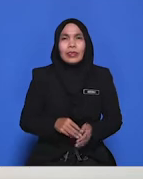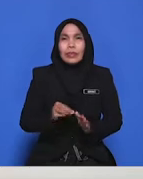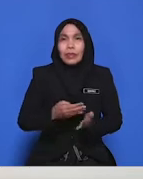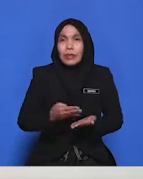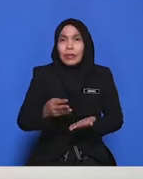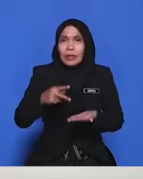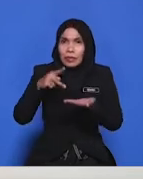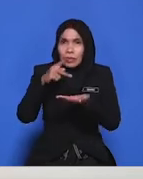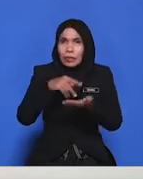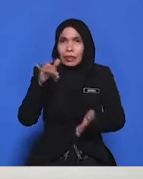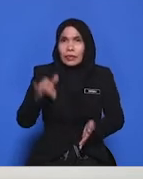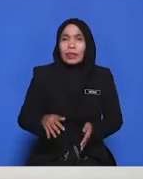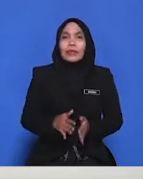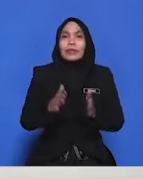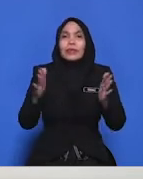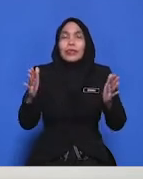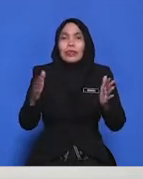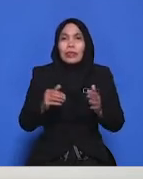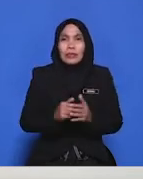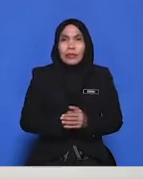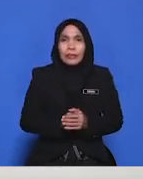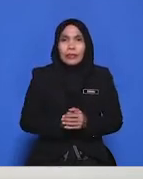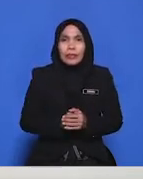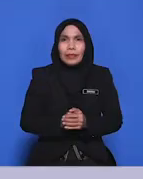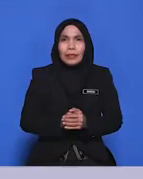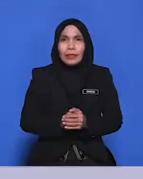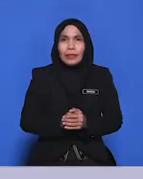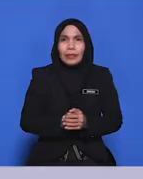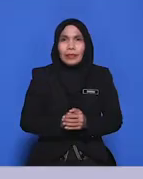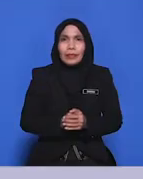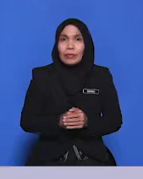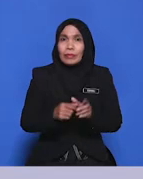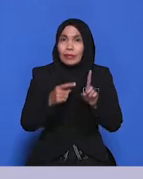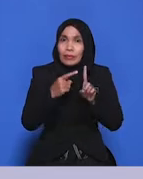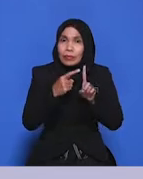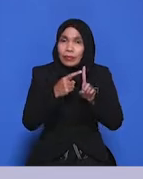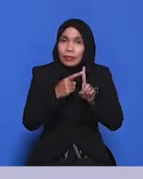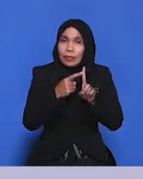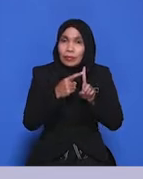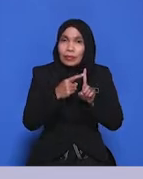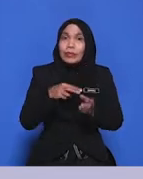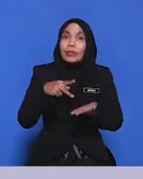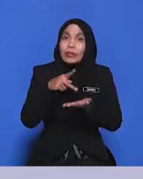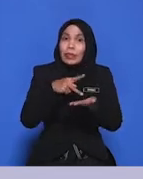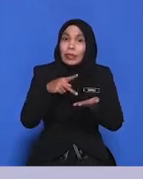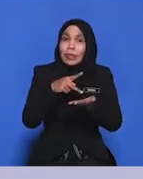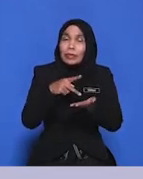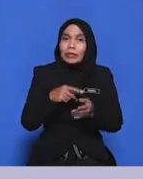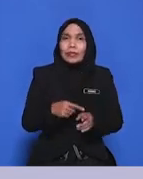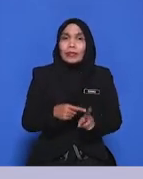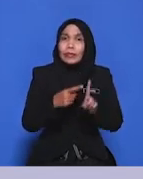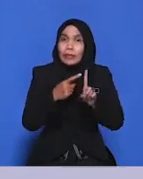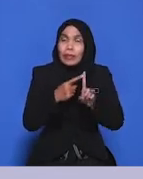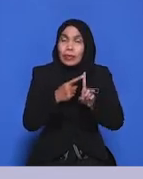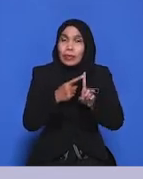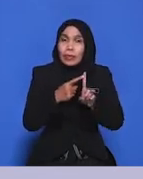umat Islam umumnya dan golongan intelektual khususnya. Idea Islah beliau disambung oleh anak murid